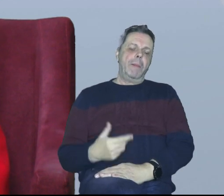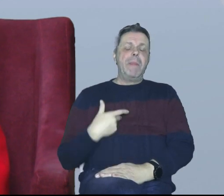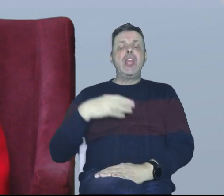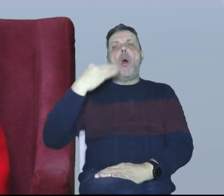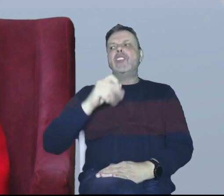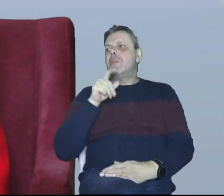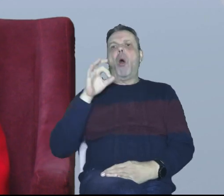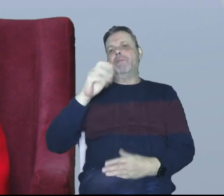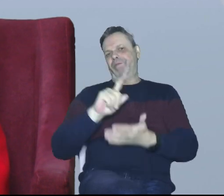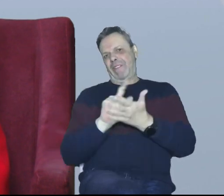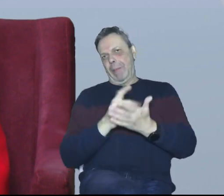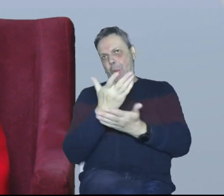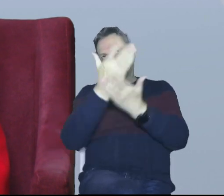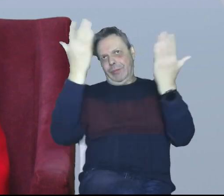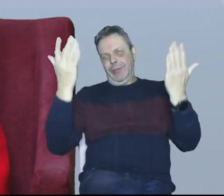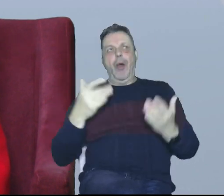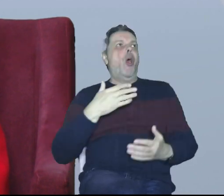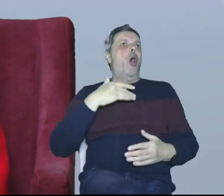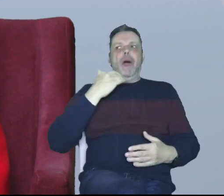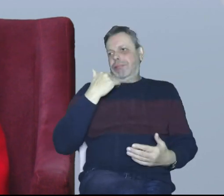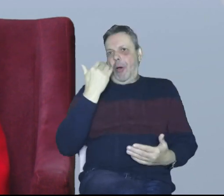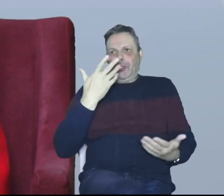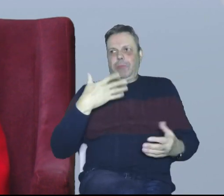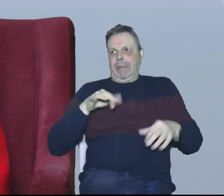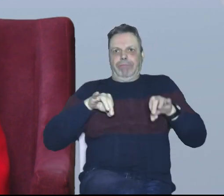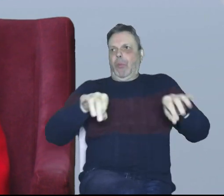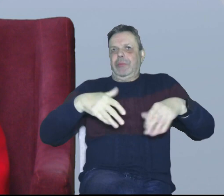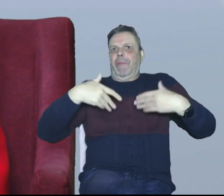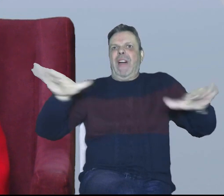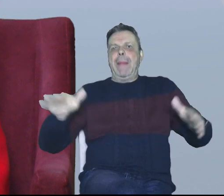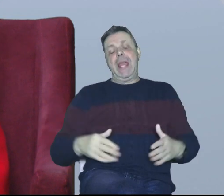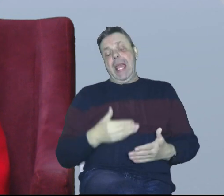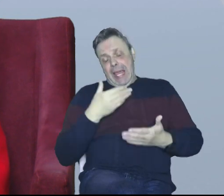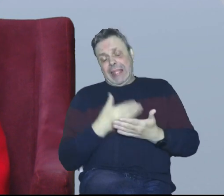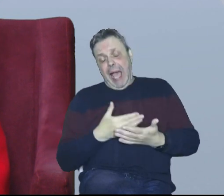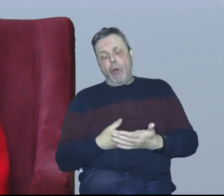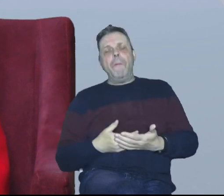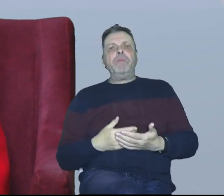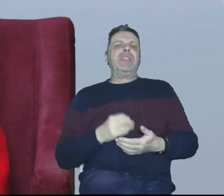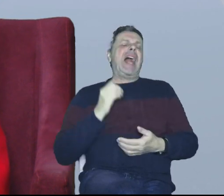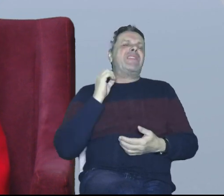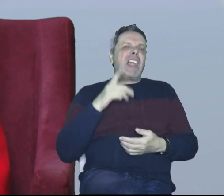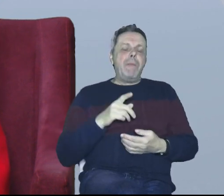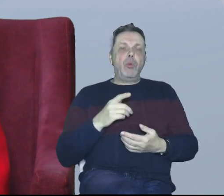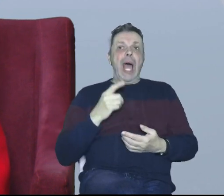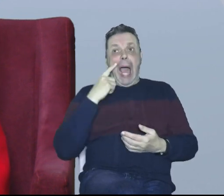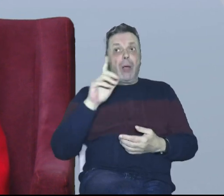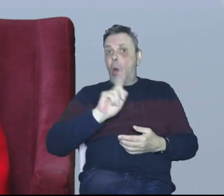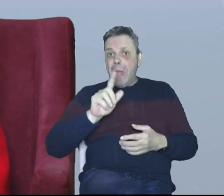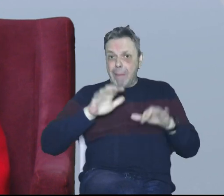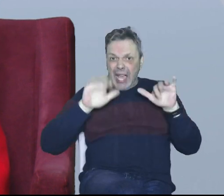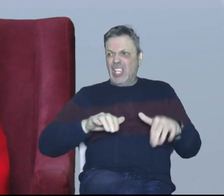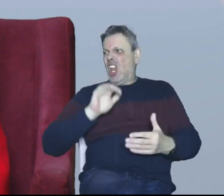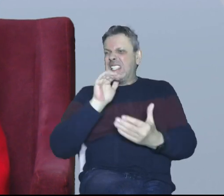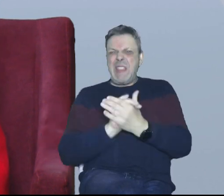principu jako ovisimo o vremenskim uvjetima, obzirom da nam je pozornica grad. Tako da svaki puta